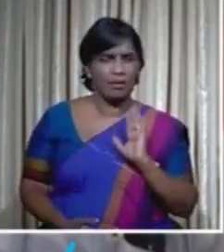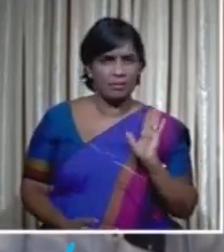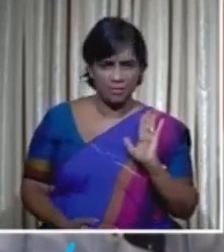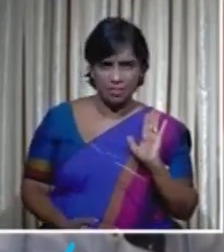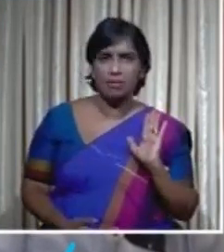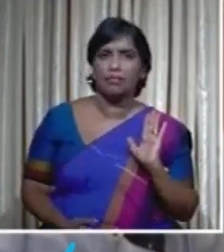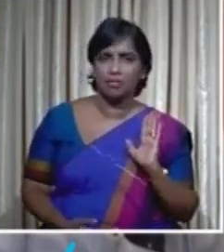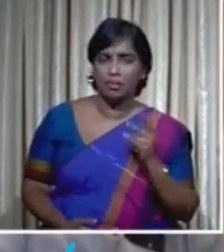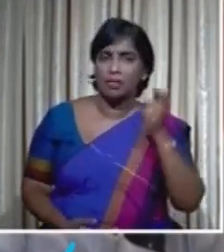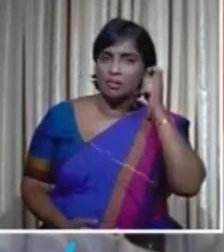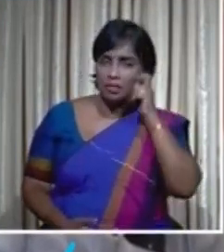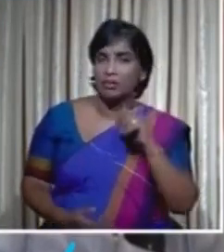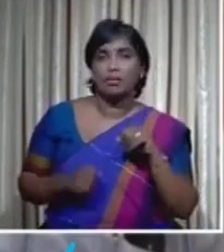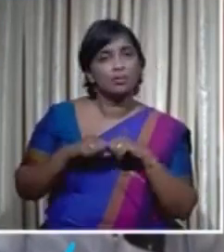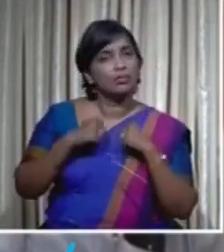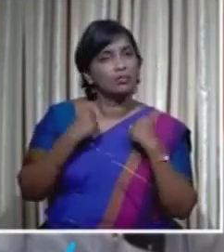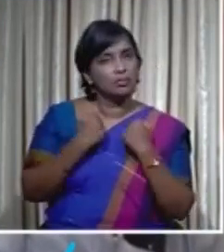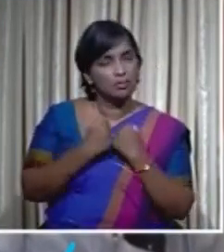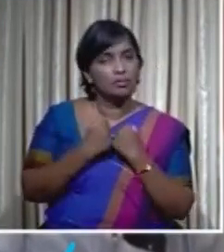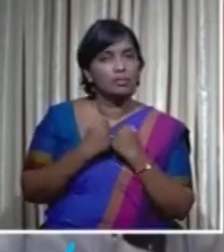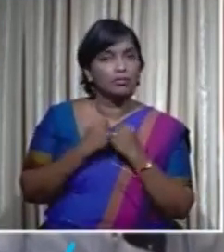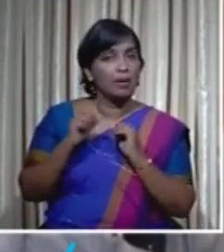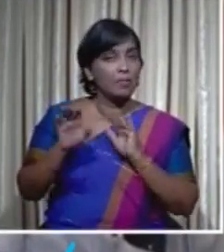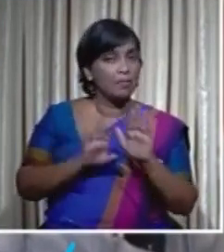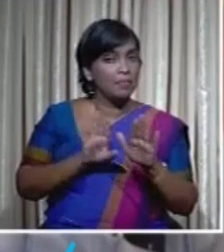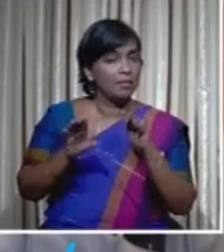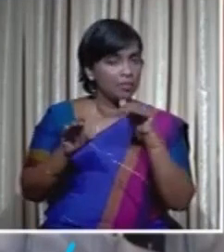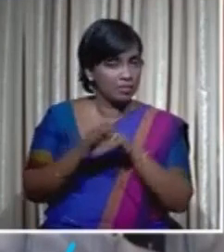பொழுது யாராவது ஒரு நபர் ஒரு போதை